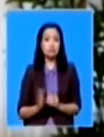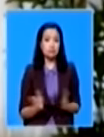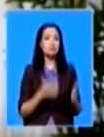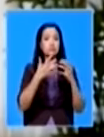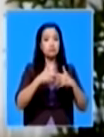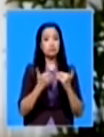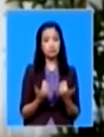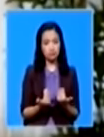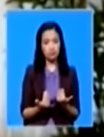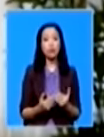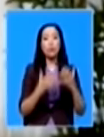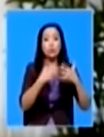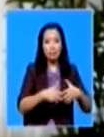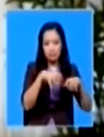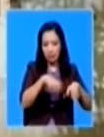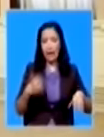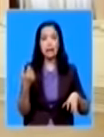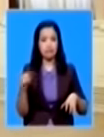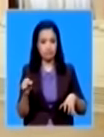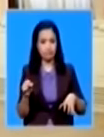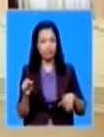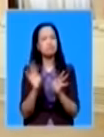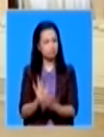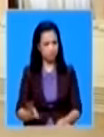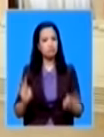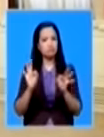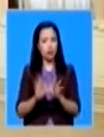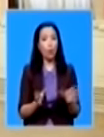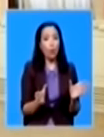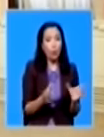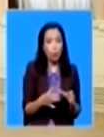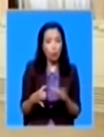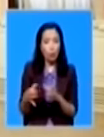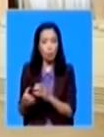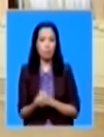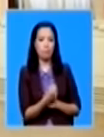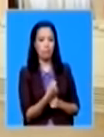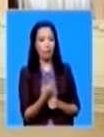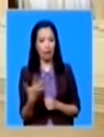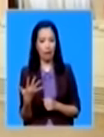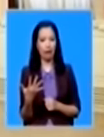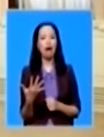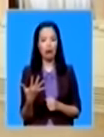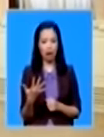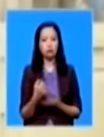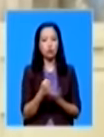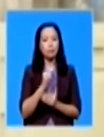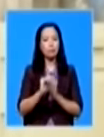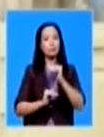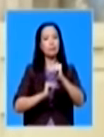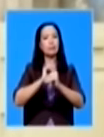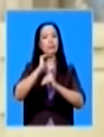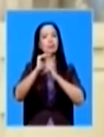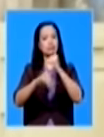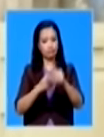ที่ปัจจุบันก็คือ10อุตสาหกรรมที่เป็นเป้าหมายรัฐบาล5กลุ่มอุตสาหกรรมเดิมมีสภาพอยู่แล้วนะของเดิมเพียงแต่พัฒนาเทคโนโลยีให้มากขึ้น